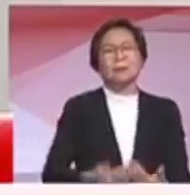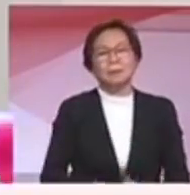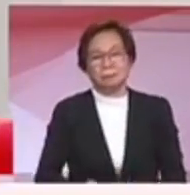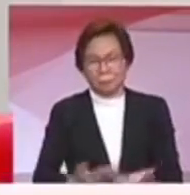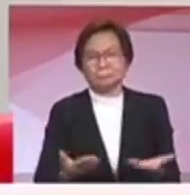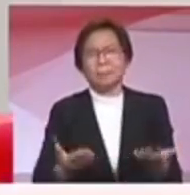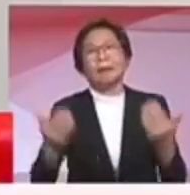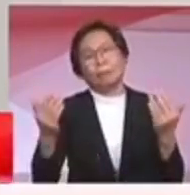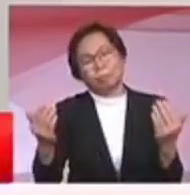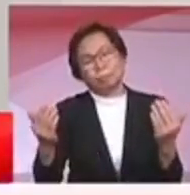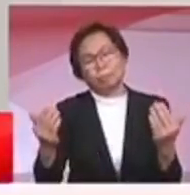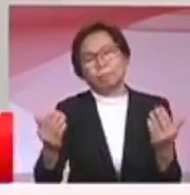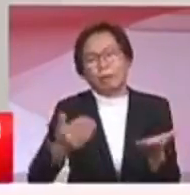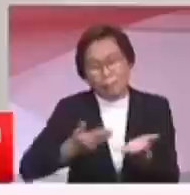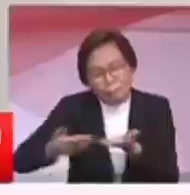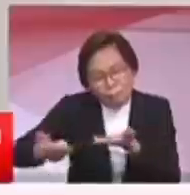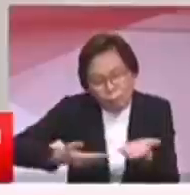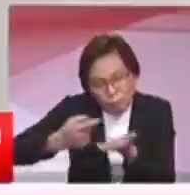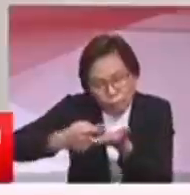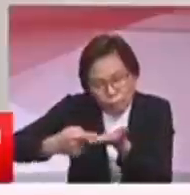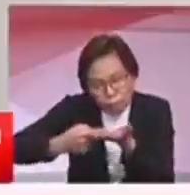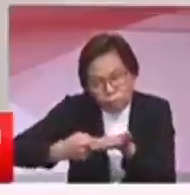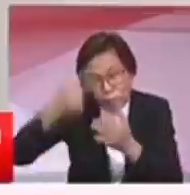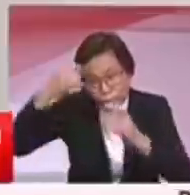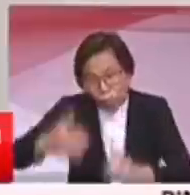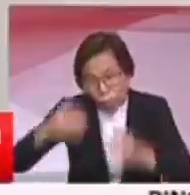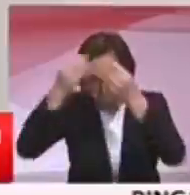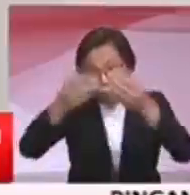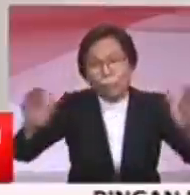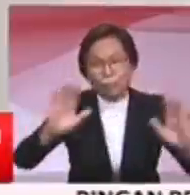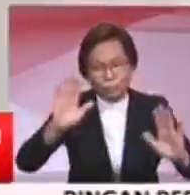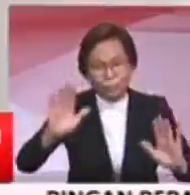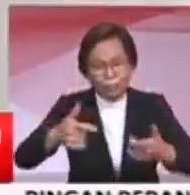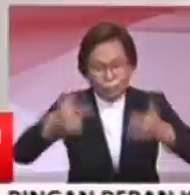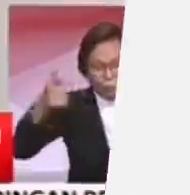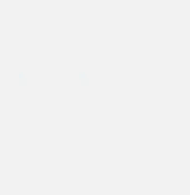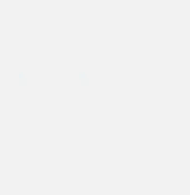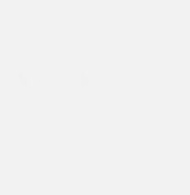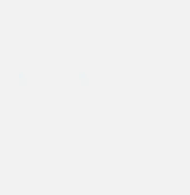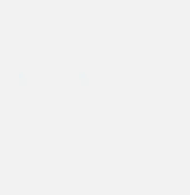akan dibincangkan dan jika diputuskan akan diumumkan dengan segera.